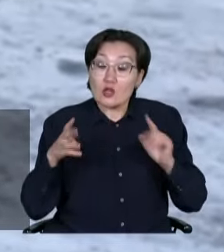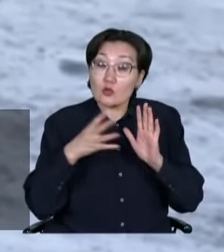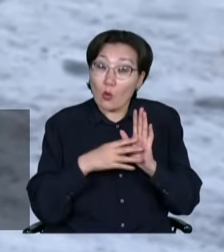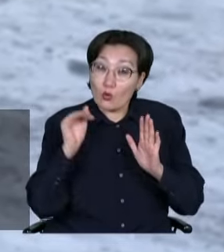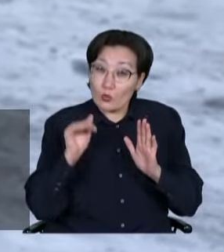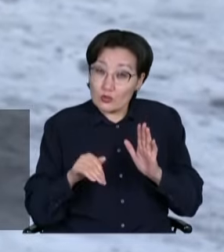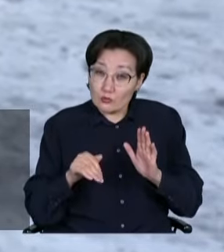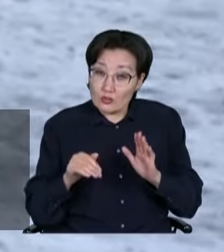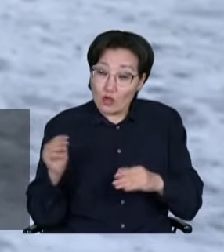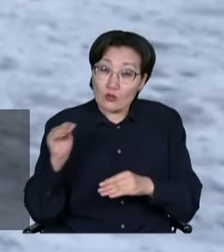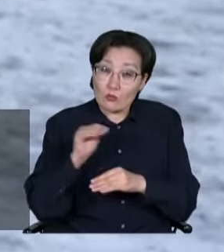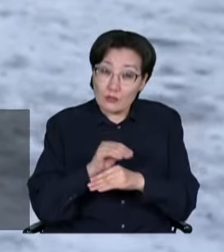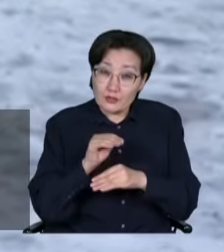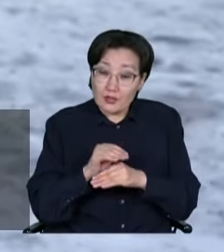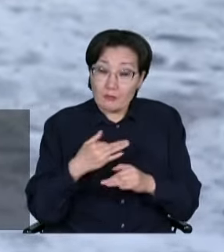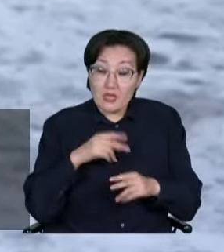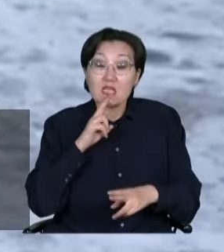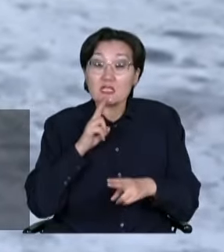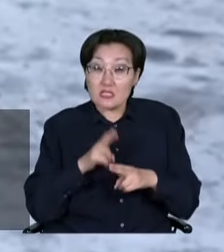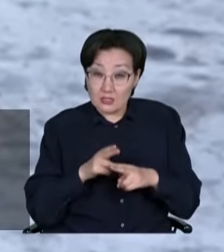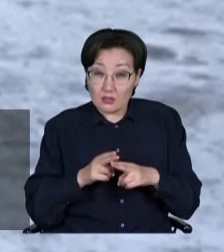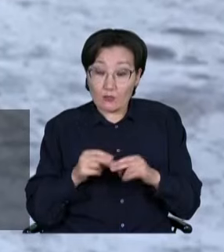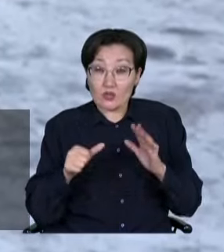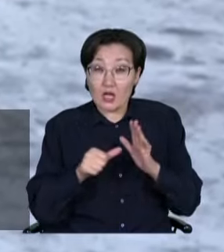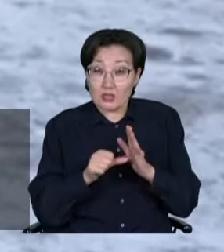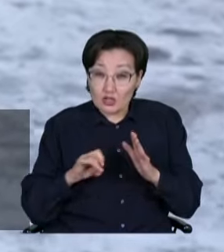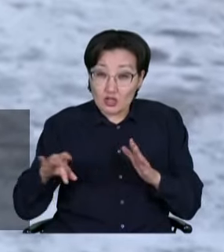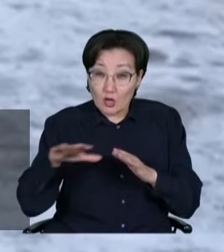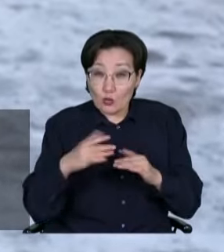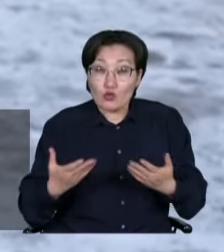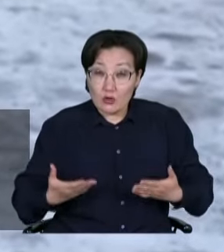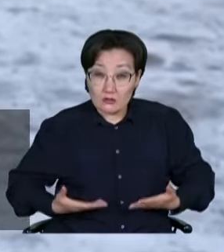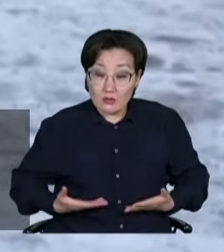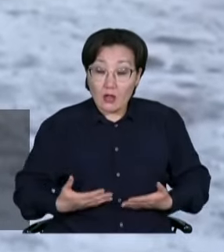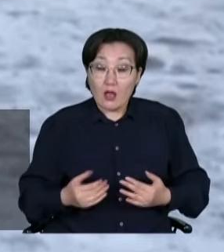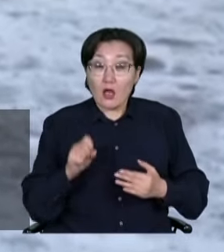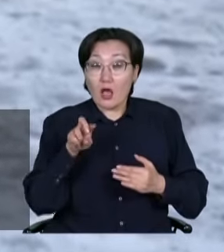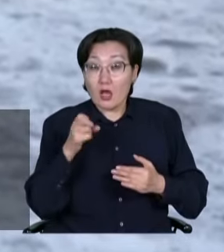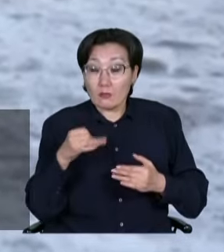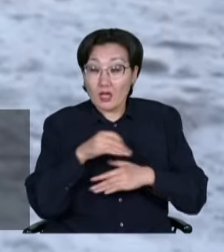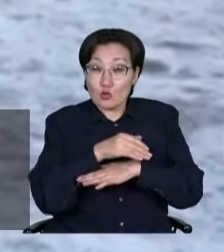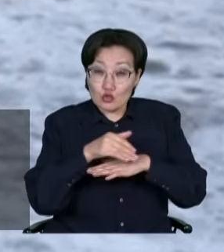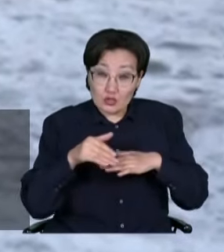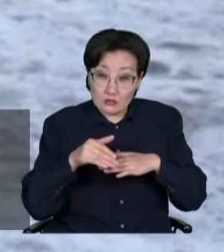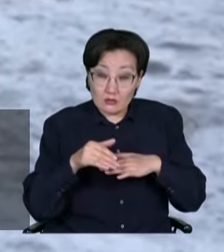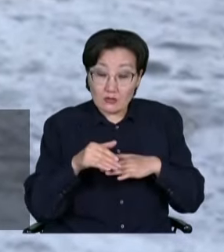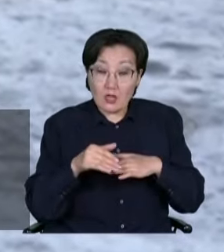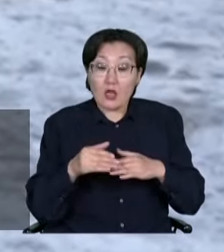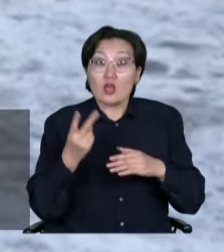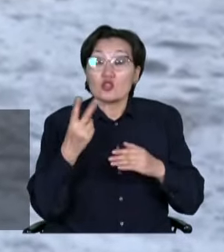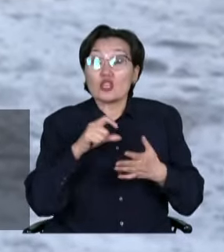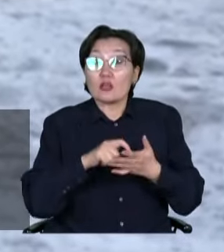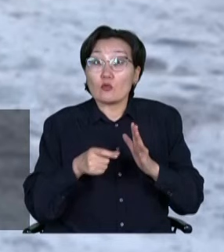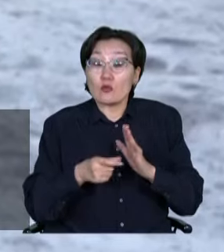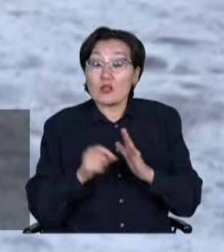үстінен қосып тұр. Мысалы, мен сіңілім 6-шы районда тұрады, Абай көшесінде. 2 бөлмелі